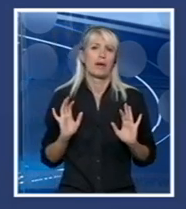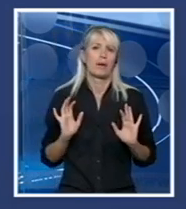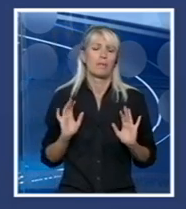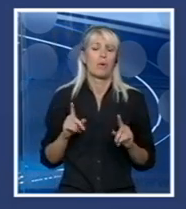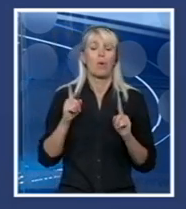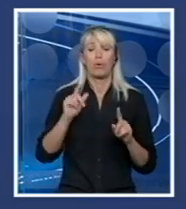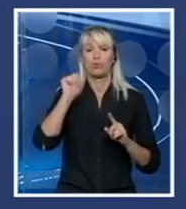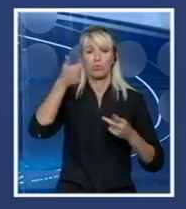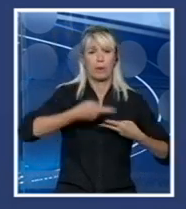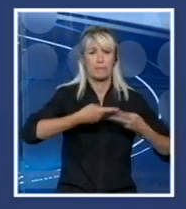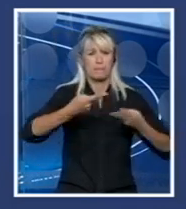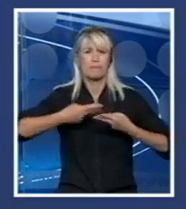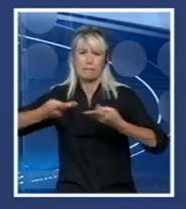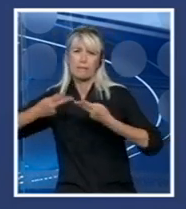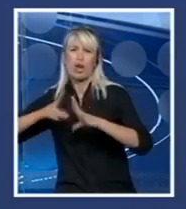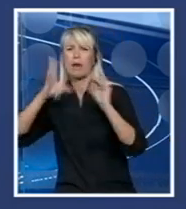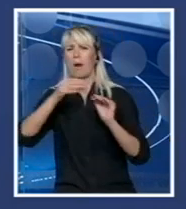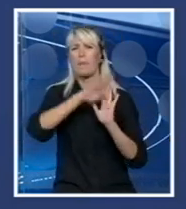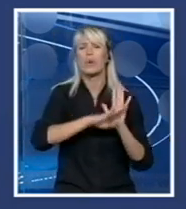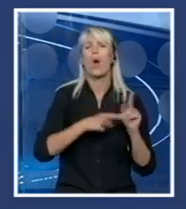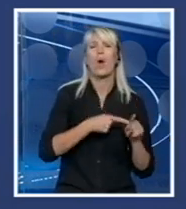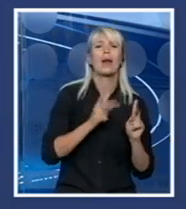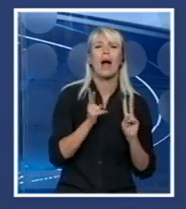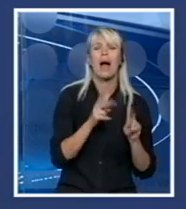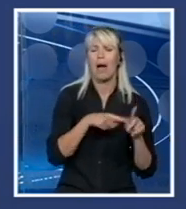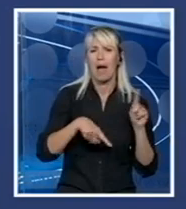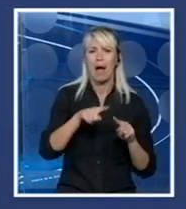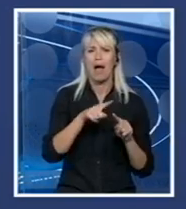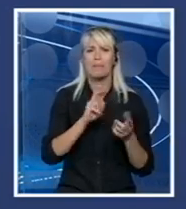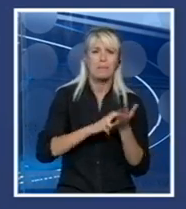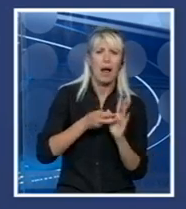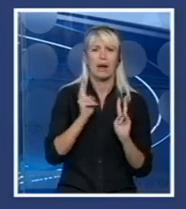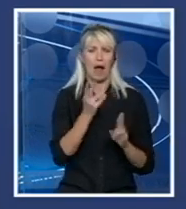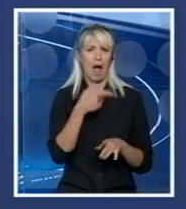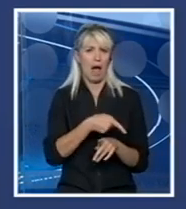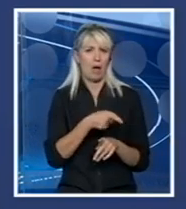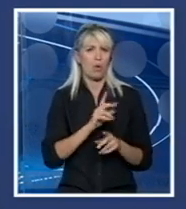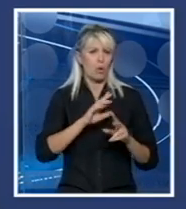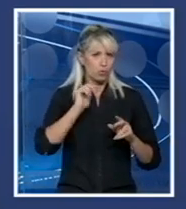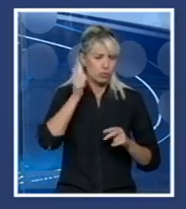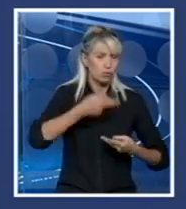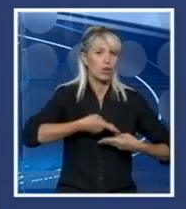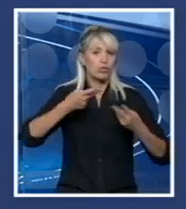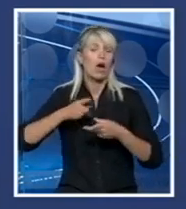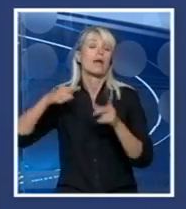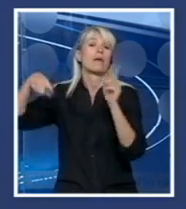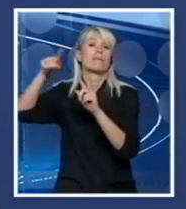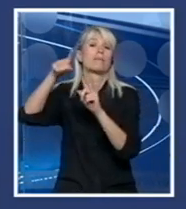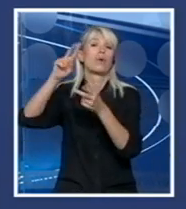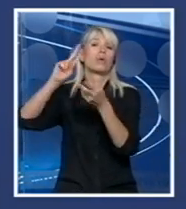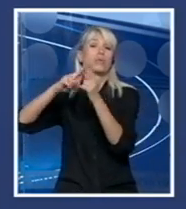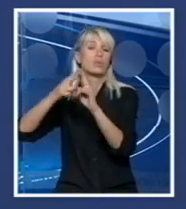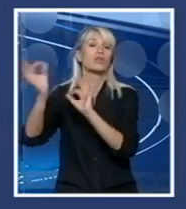školske uprava, za direktore, za sve žive. Ima, sadrži te izveštaje obrazaca preko kojih mi možemo to detaljno da pratimo. Ono što isto bitno da